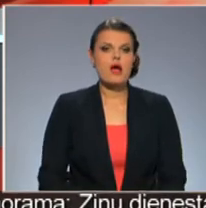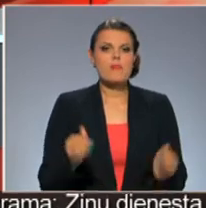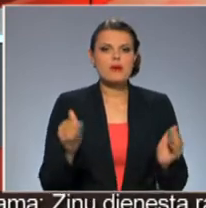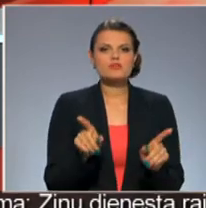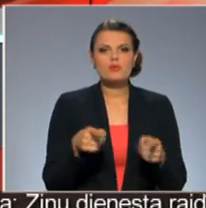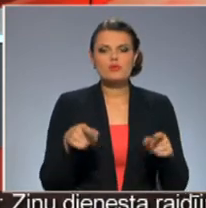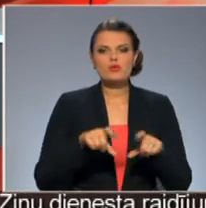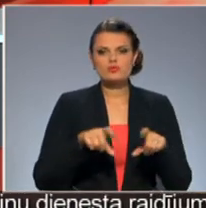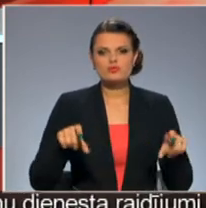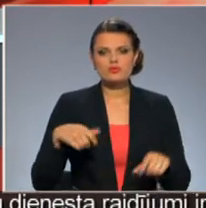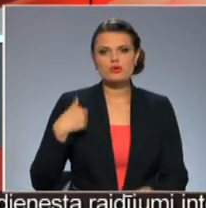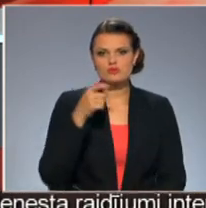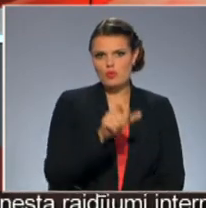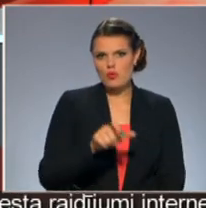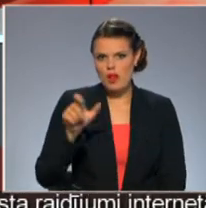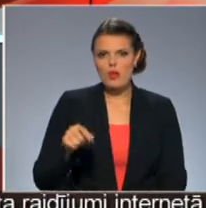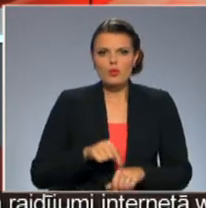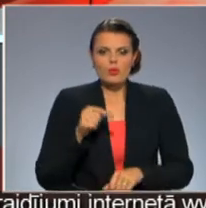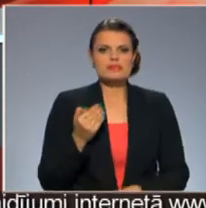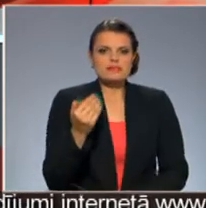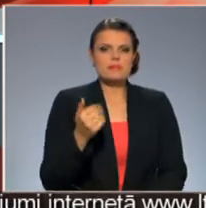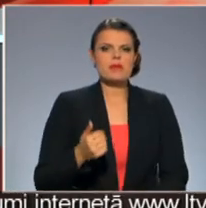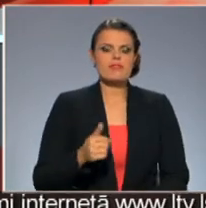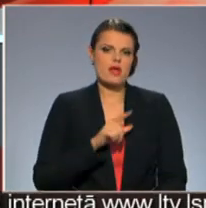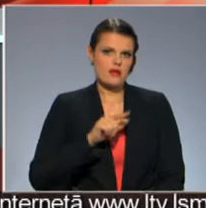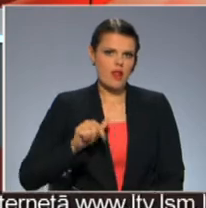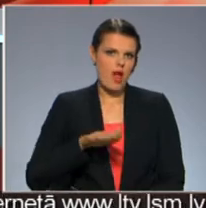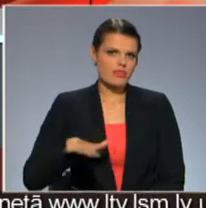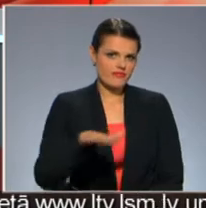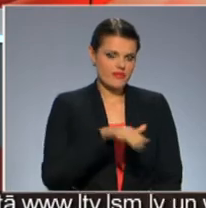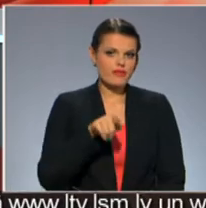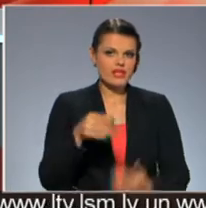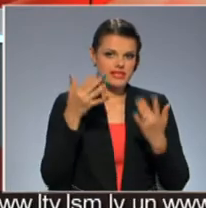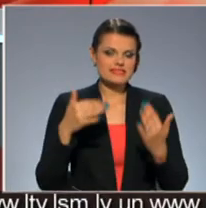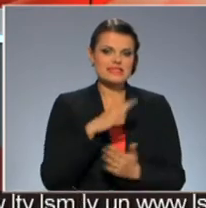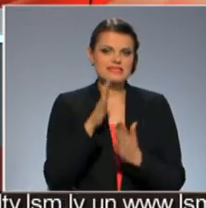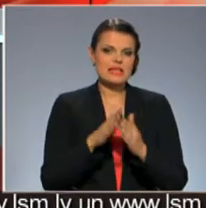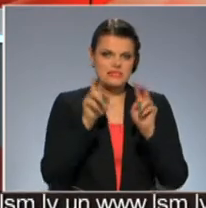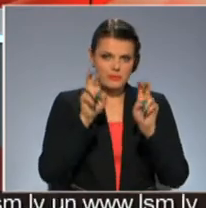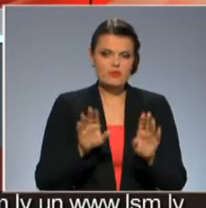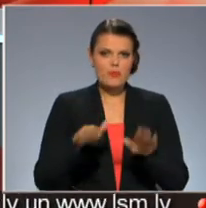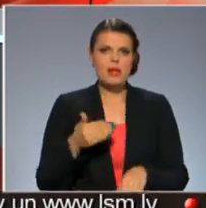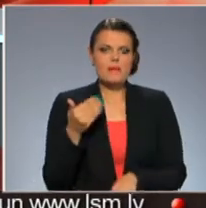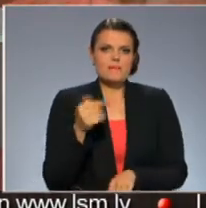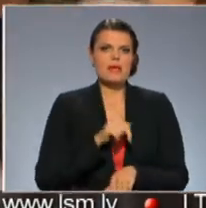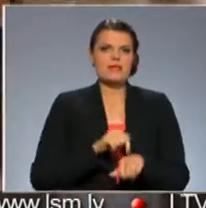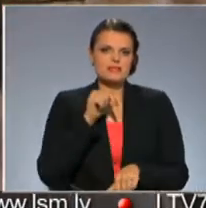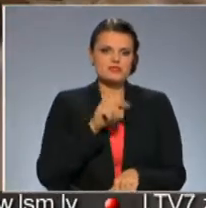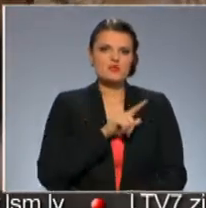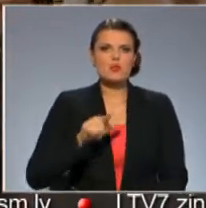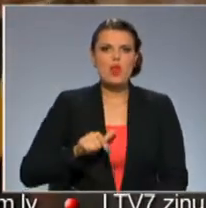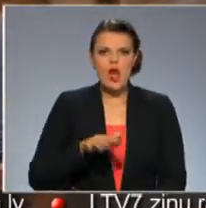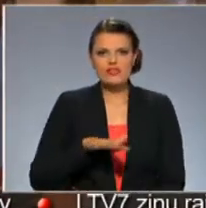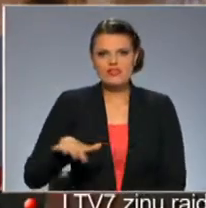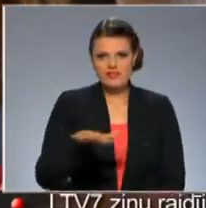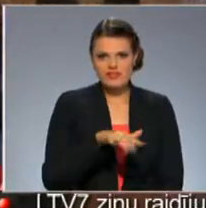Mazākumtautības skolēni jūtas piederīgi Latvijai, tā secināts pētījumā par piederības izjūtu mūsu valstī. Mazākumtautību jaunieši izjūt